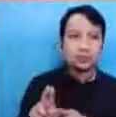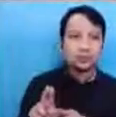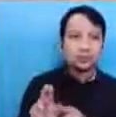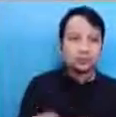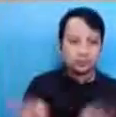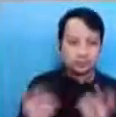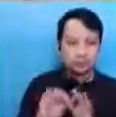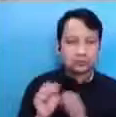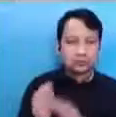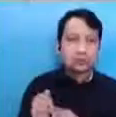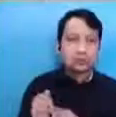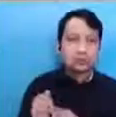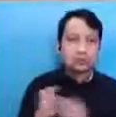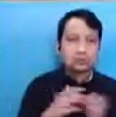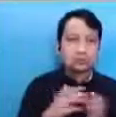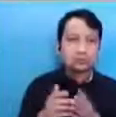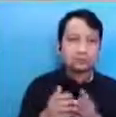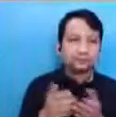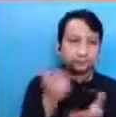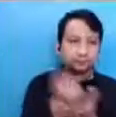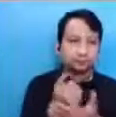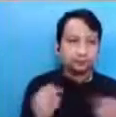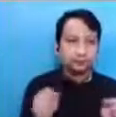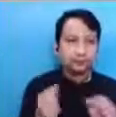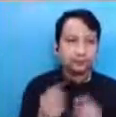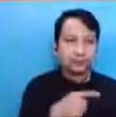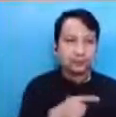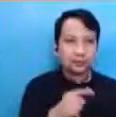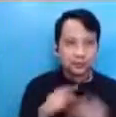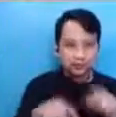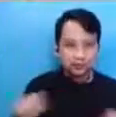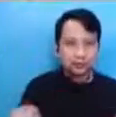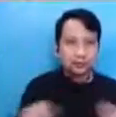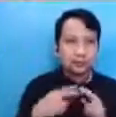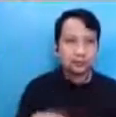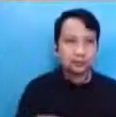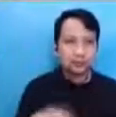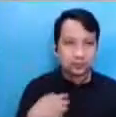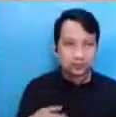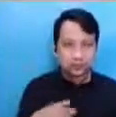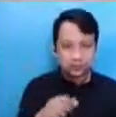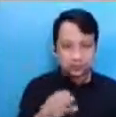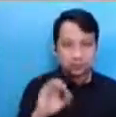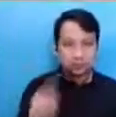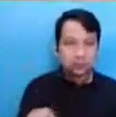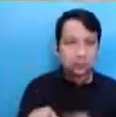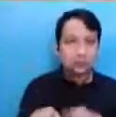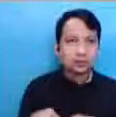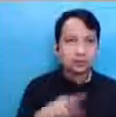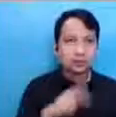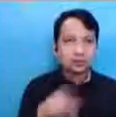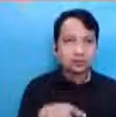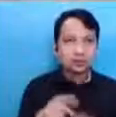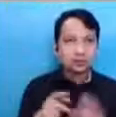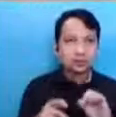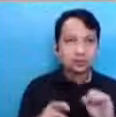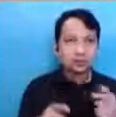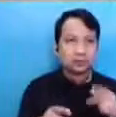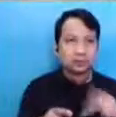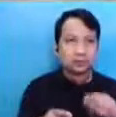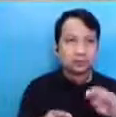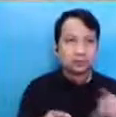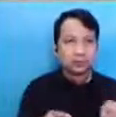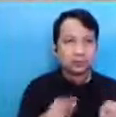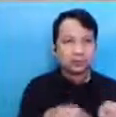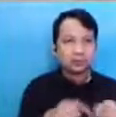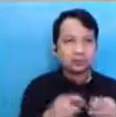ating mga search and rescue teams coming from the uniformed services like the AFP, Philippine Coast Guard, PNP, and Bureau of Fire